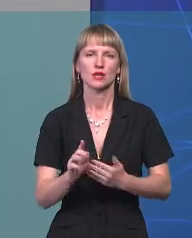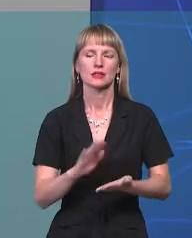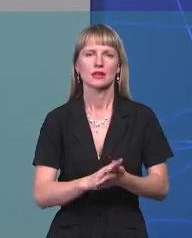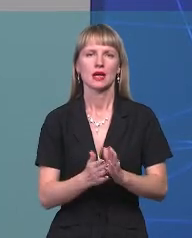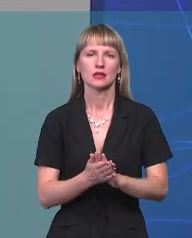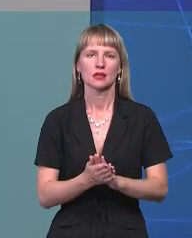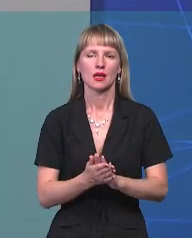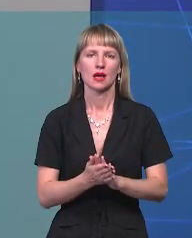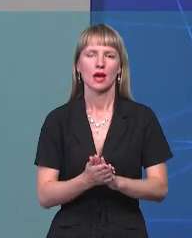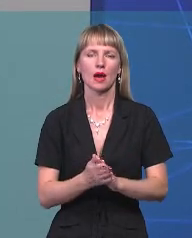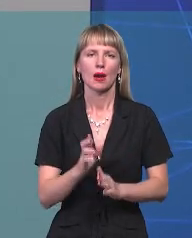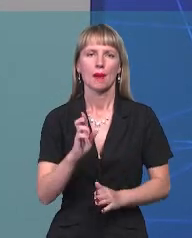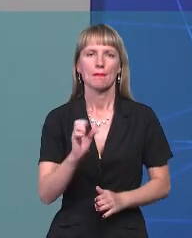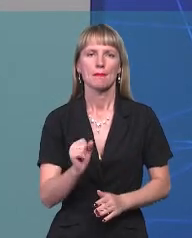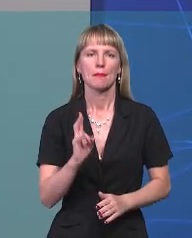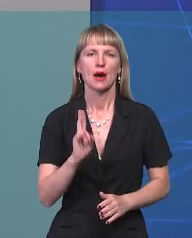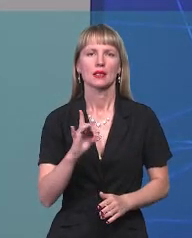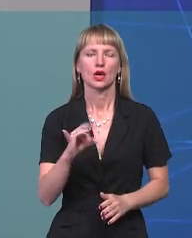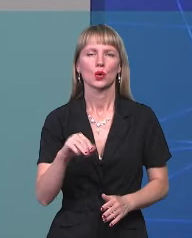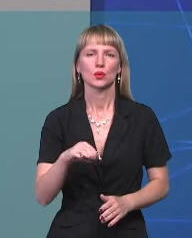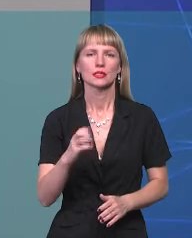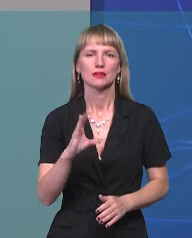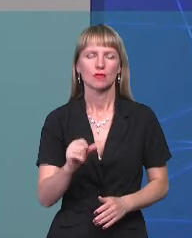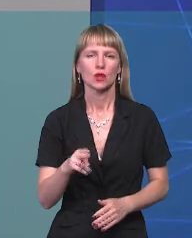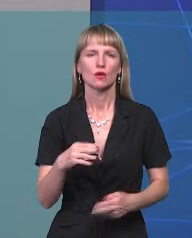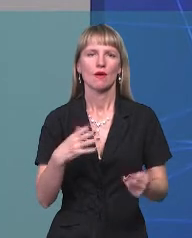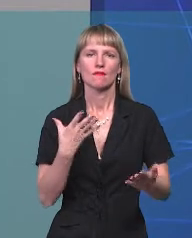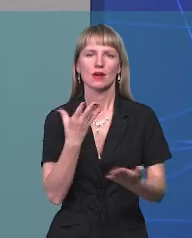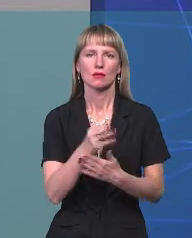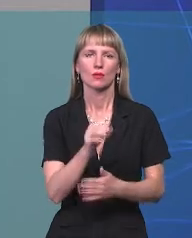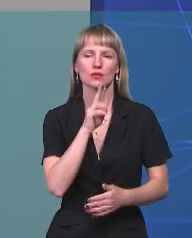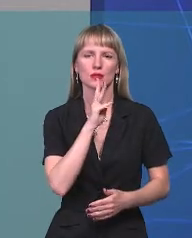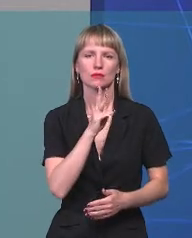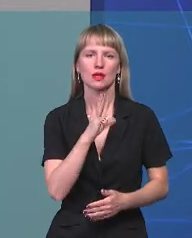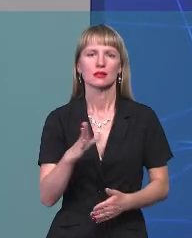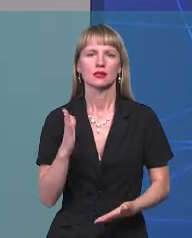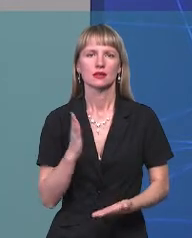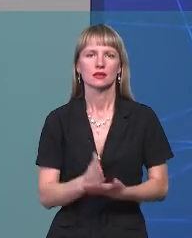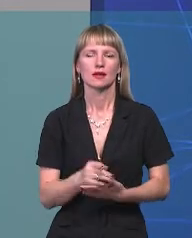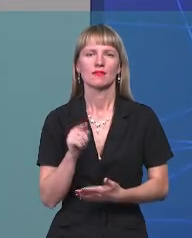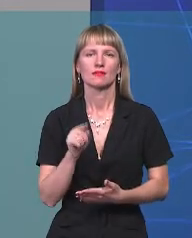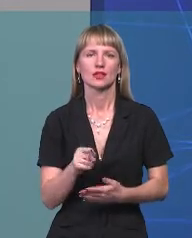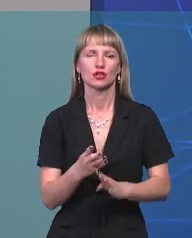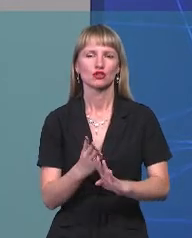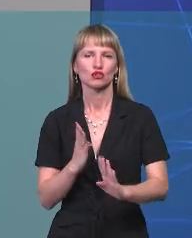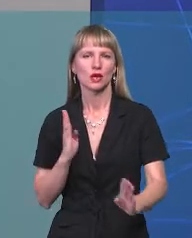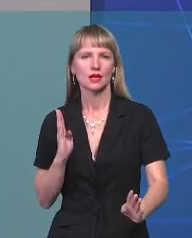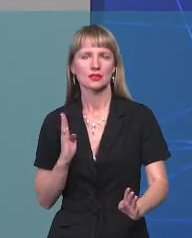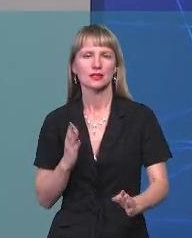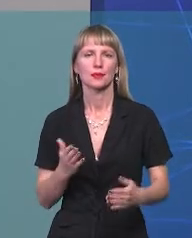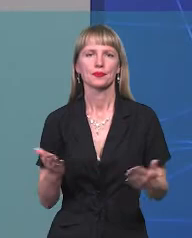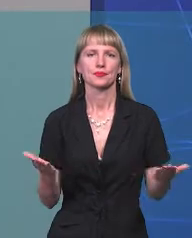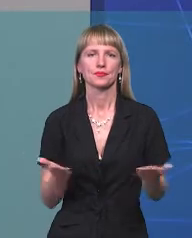банкрутства, то тоді виплата заборгованості по заробітній платі відбувається в тій черзі,